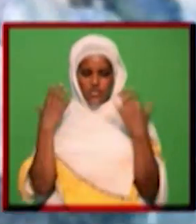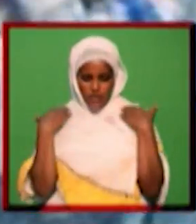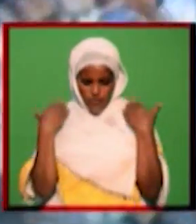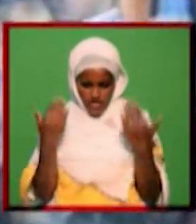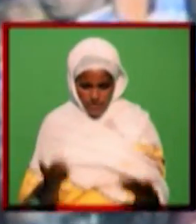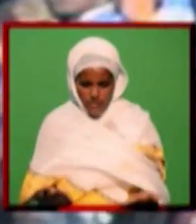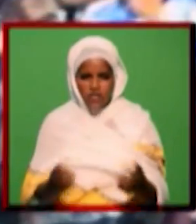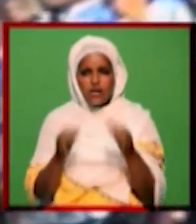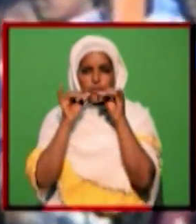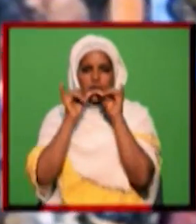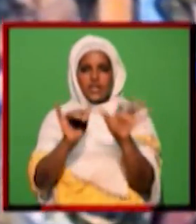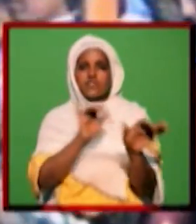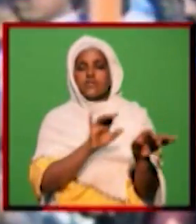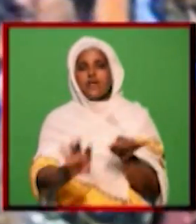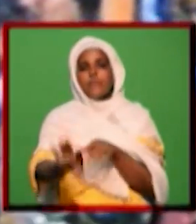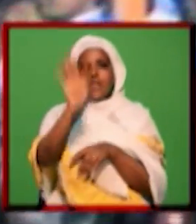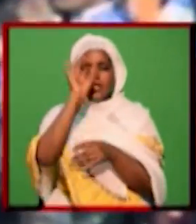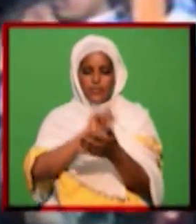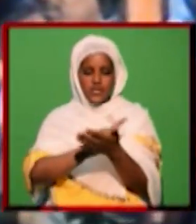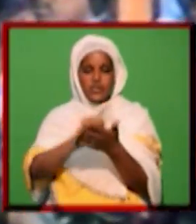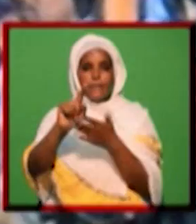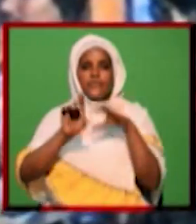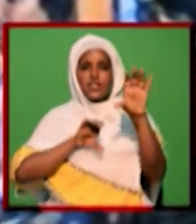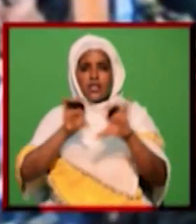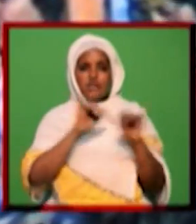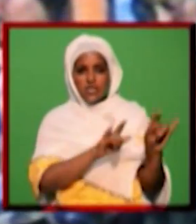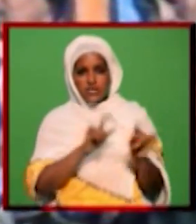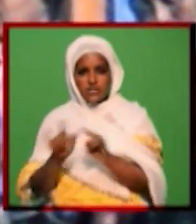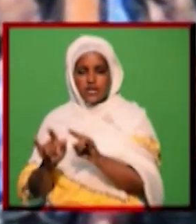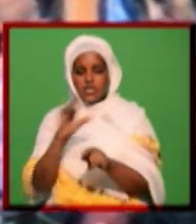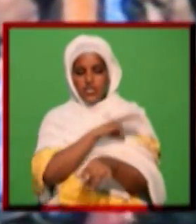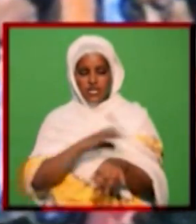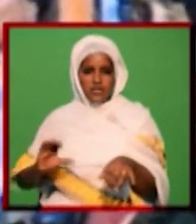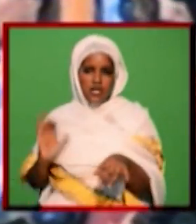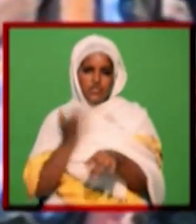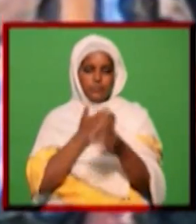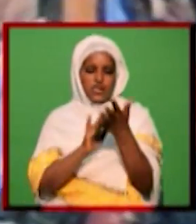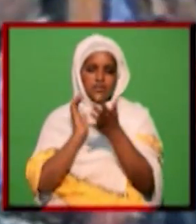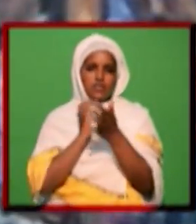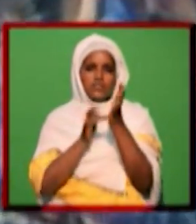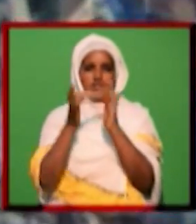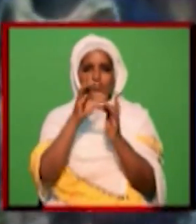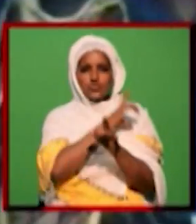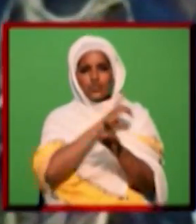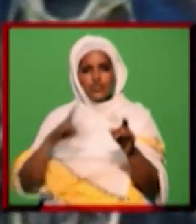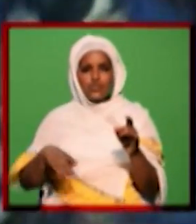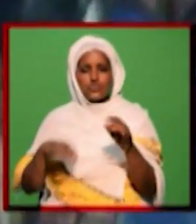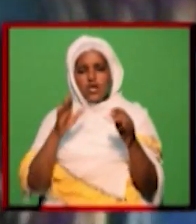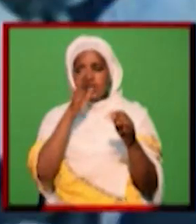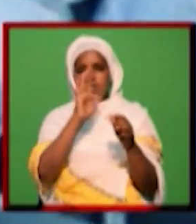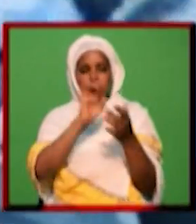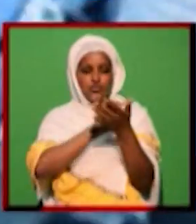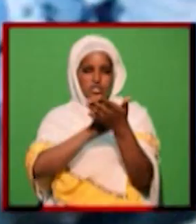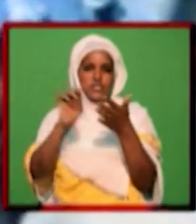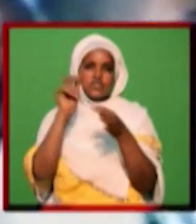أقربت بركتم يمننا قنيبت سامنت يادرق اللنزند كيتاتشن مداني تاتشن يسوس كريستوس